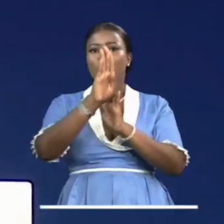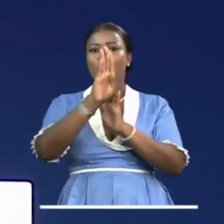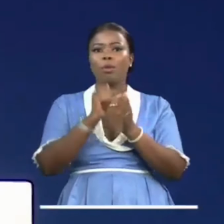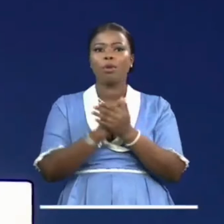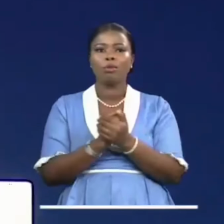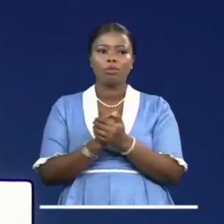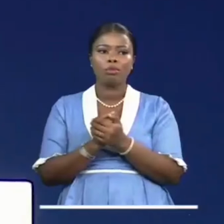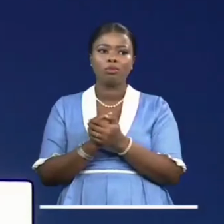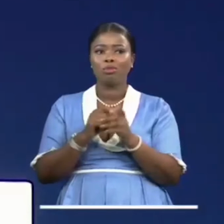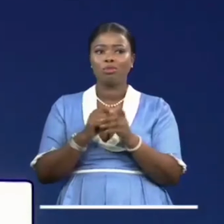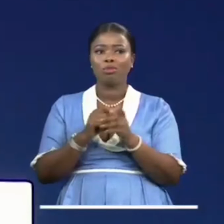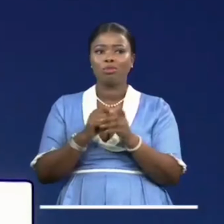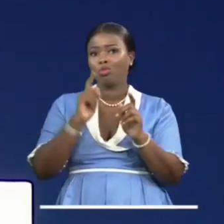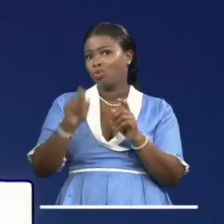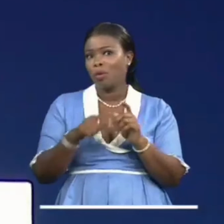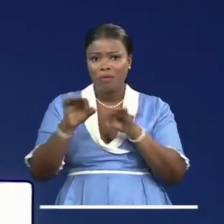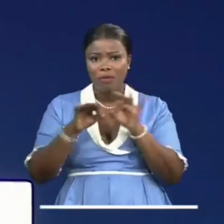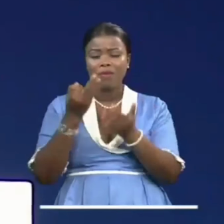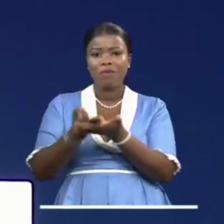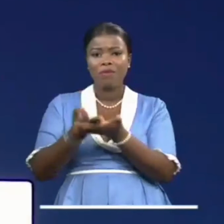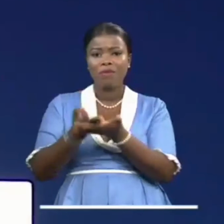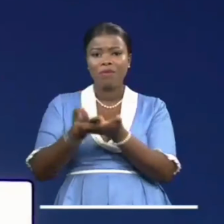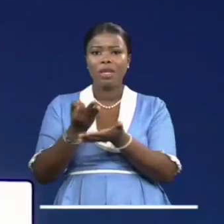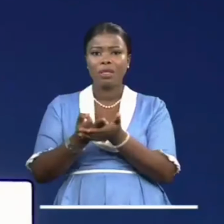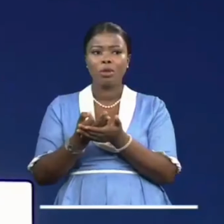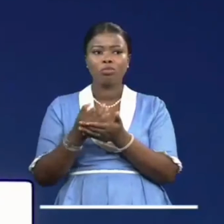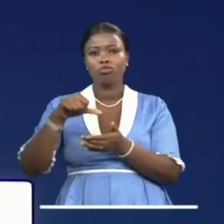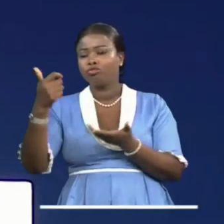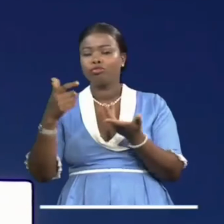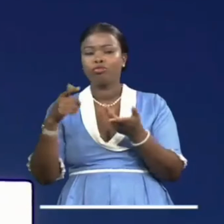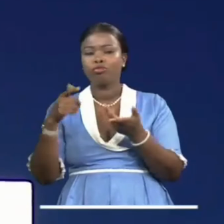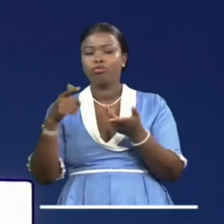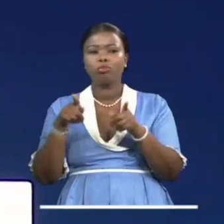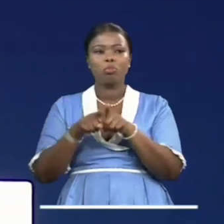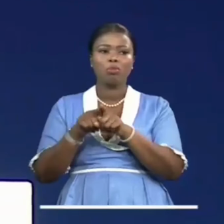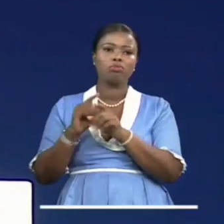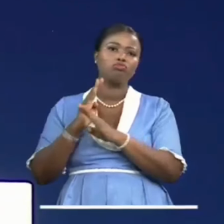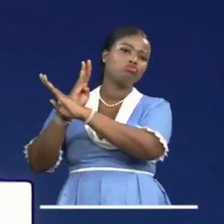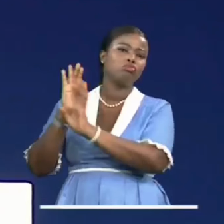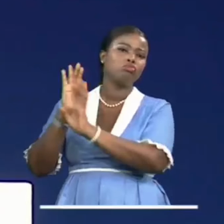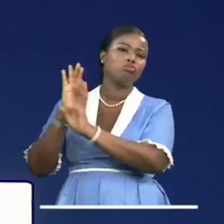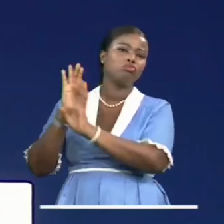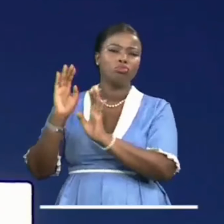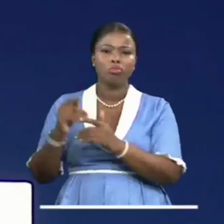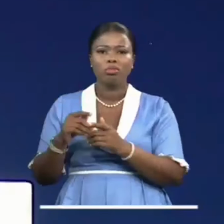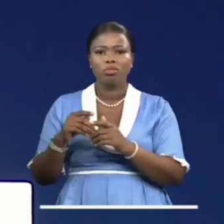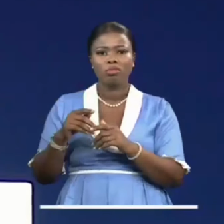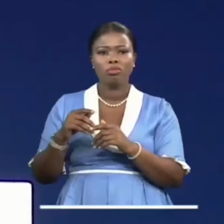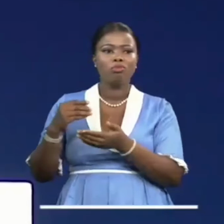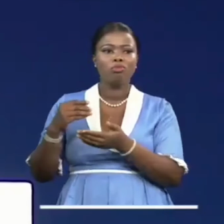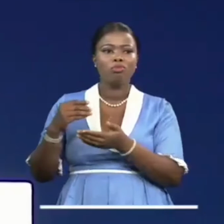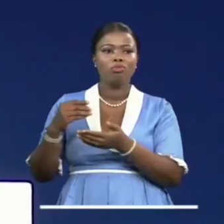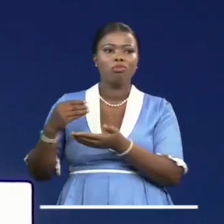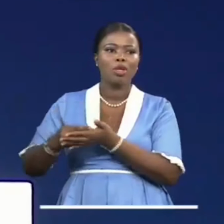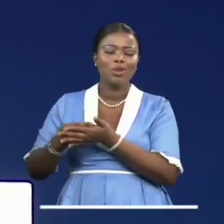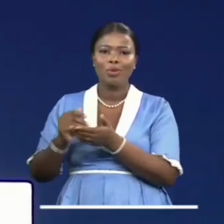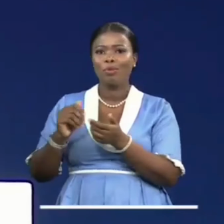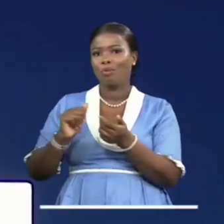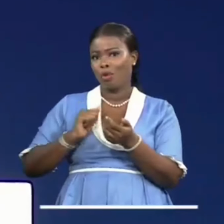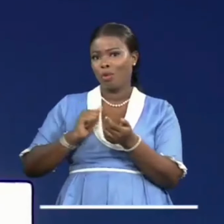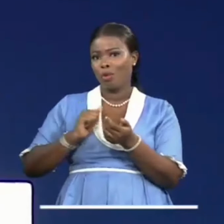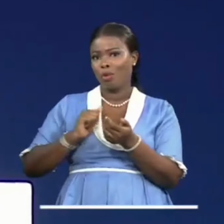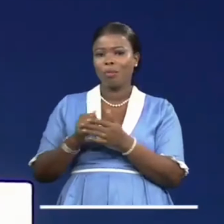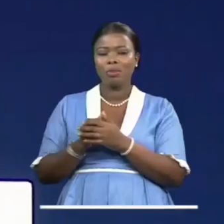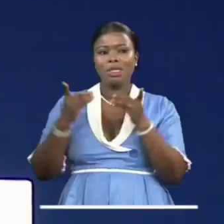un recours accru au financement extérieur ou doit faire des renoncements très importants sur des projet d'investissement qui pourtant était pertinent mais qui ne